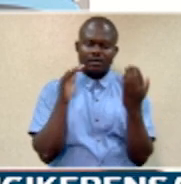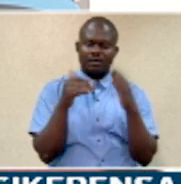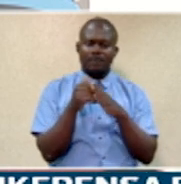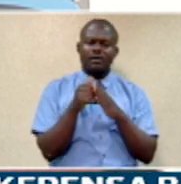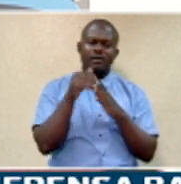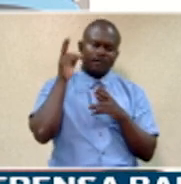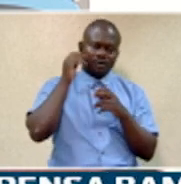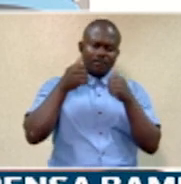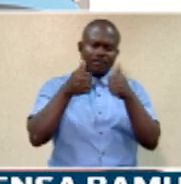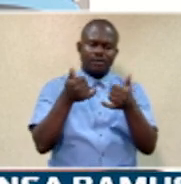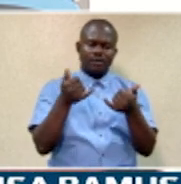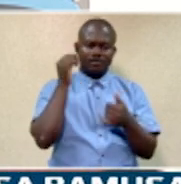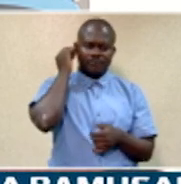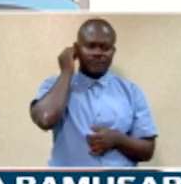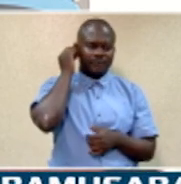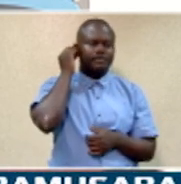ese bwa mutwumva neza kuri ubu ngubu